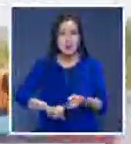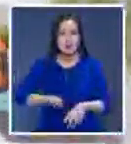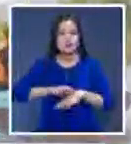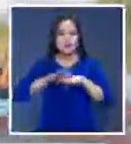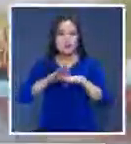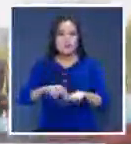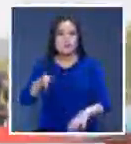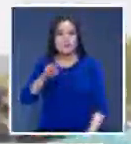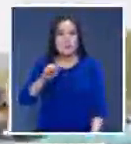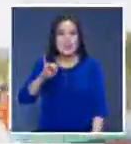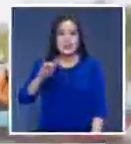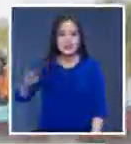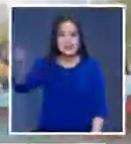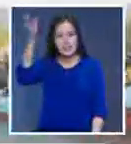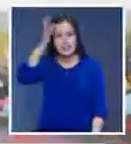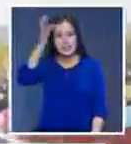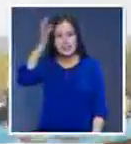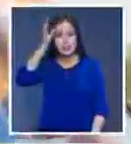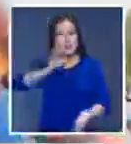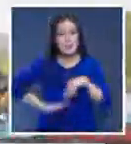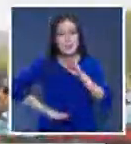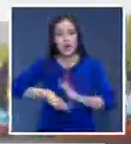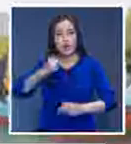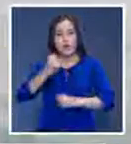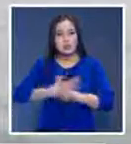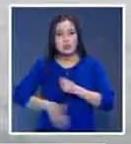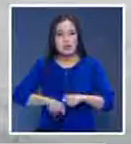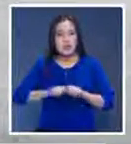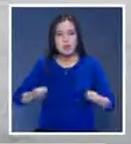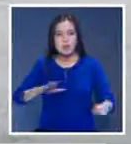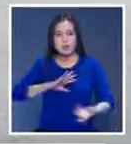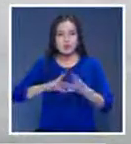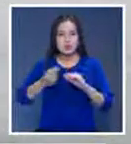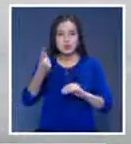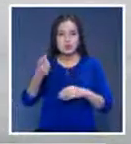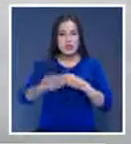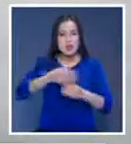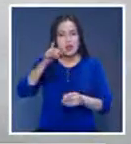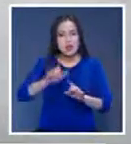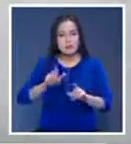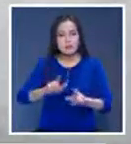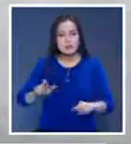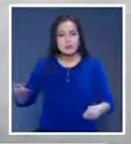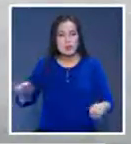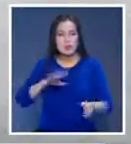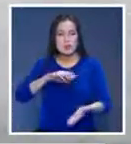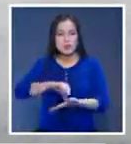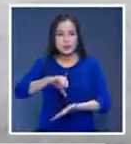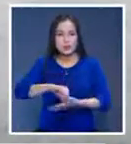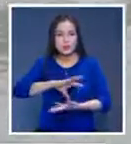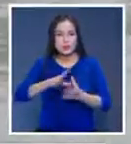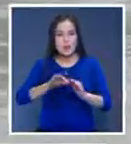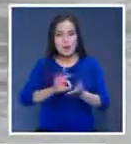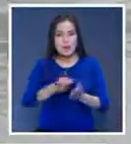өңірлік дарын ғылыми практикалық орталығы ұйытқы болды. Шараға барлығы 100-ден аса оқушы қатысты. Мақсат өскелең ұрпақты туған